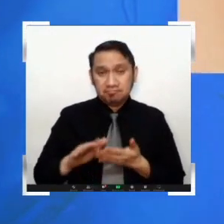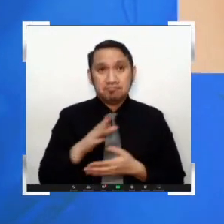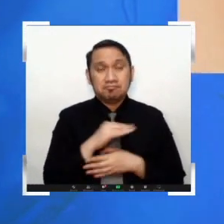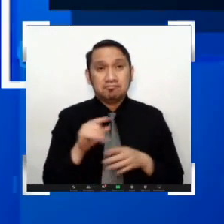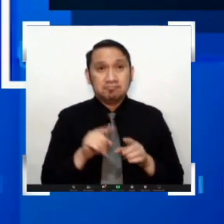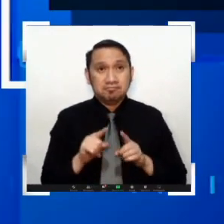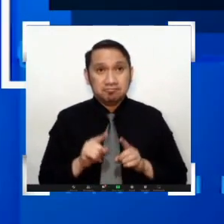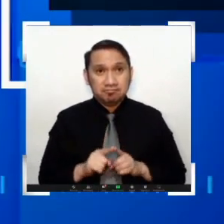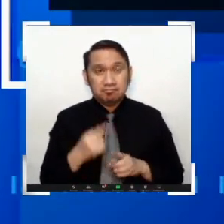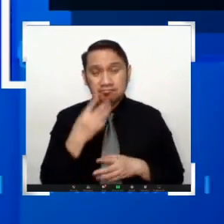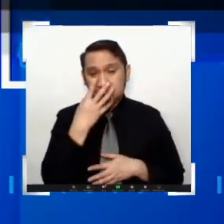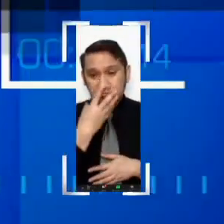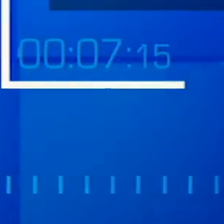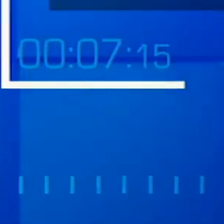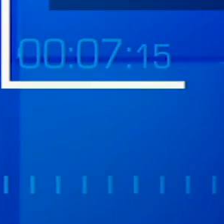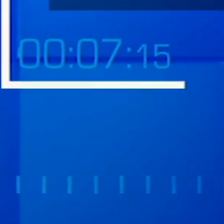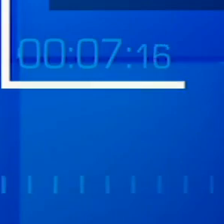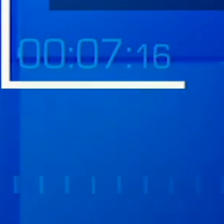pagtulog.